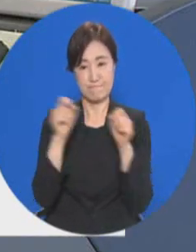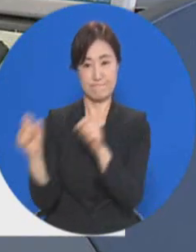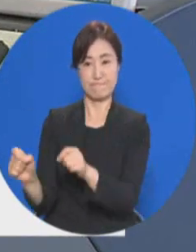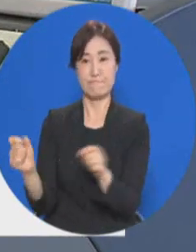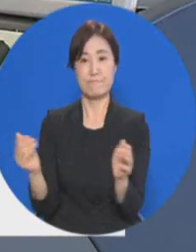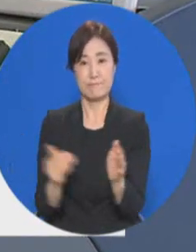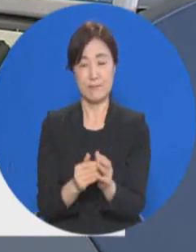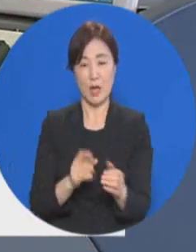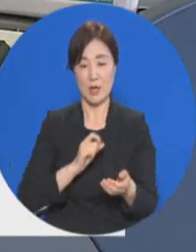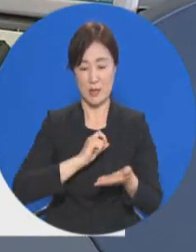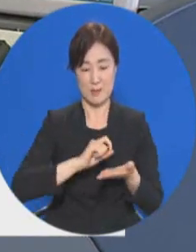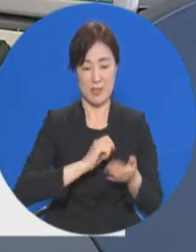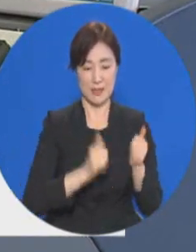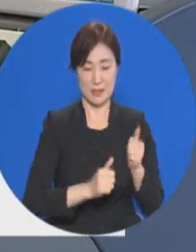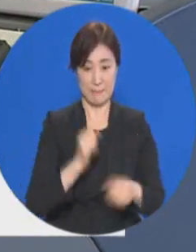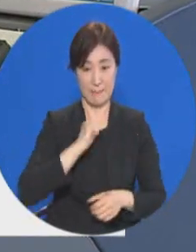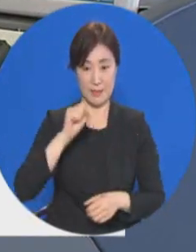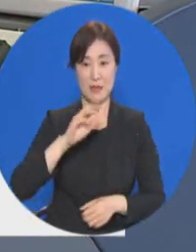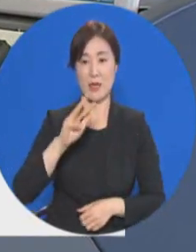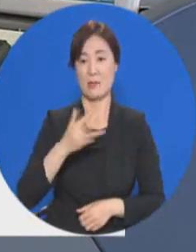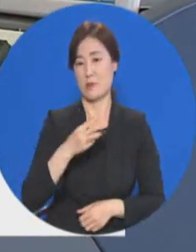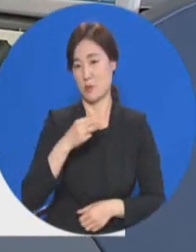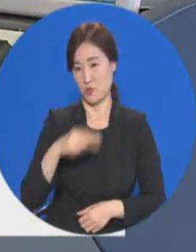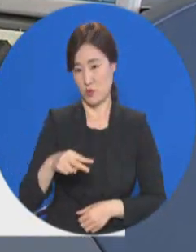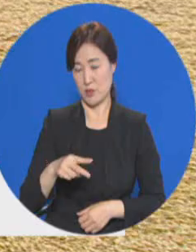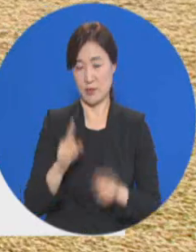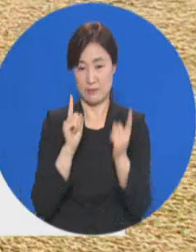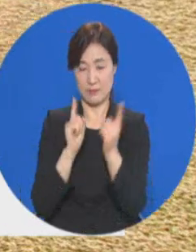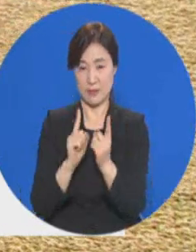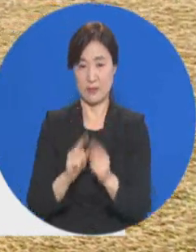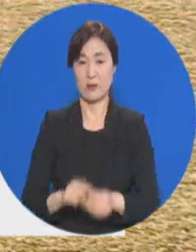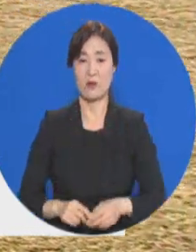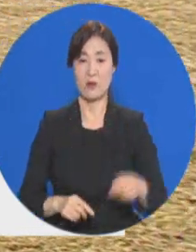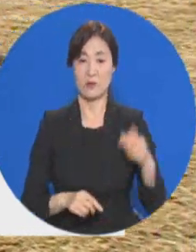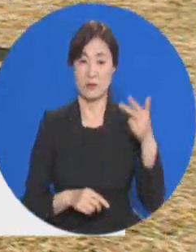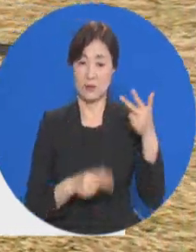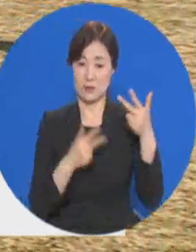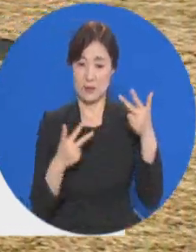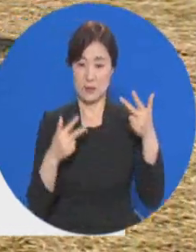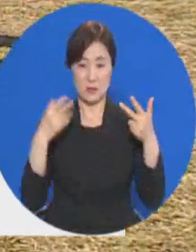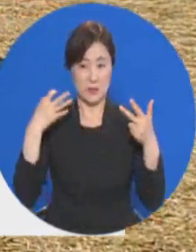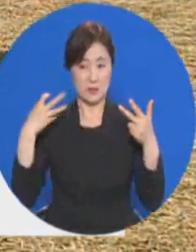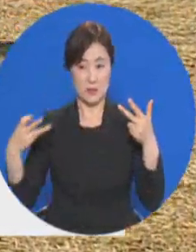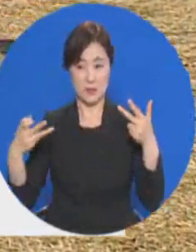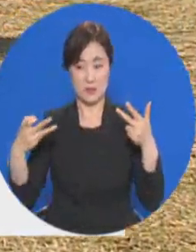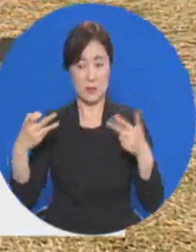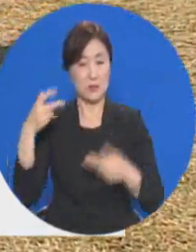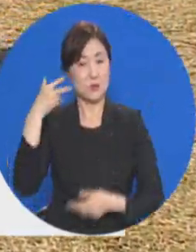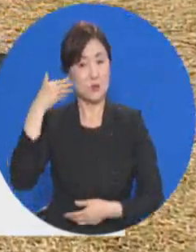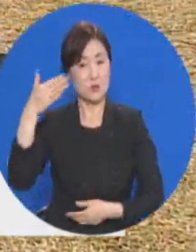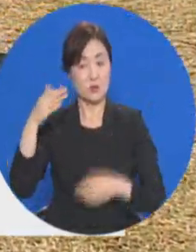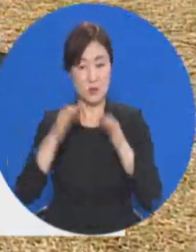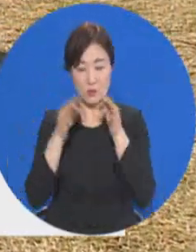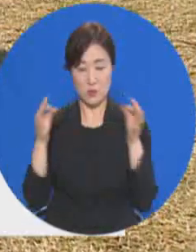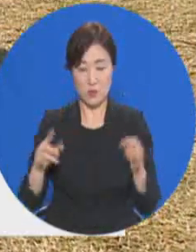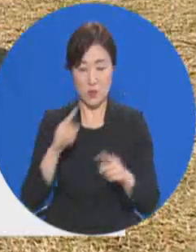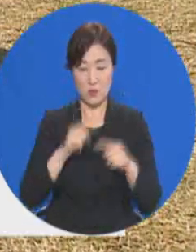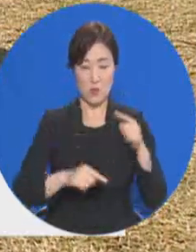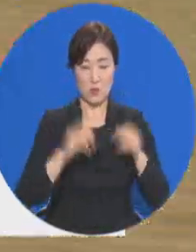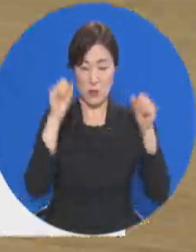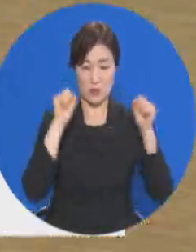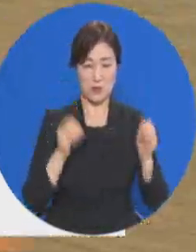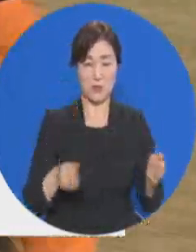소방본부는 필기시험 합격자 802명을 대상으로 오는 7일부터 17일까지 9일간 목포 실내체육관에서